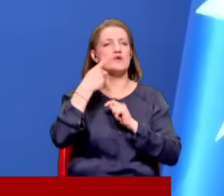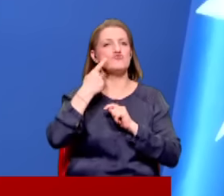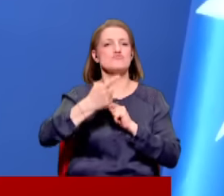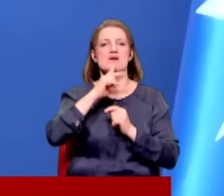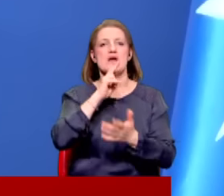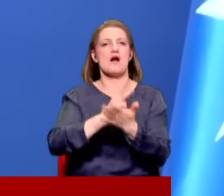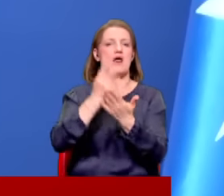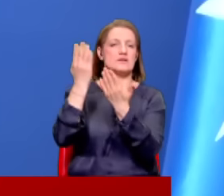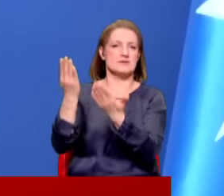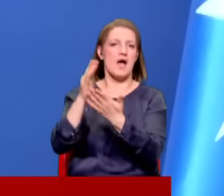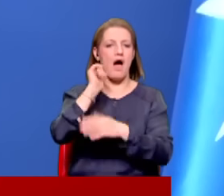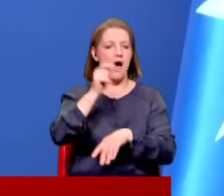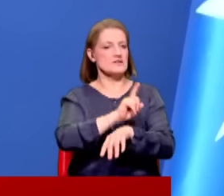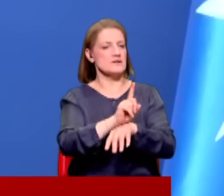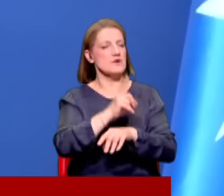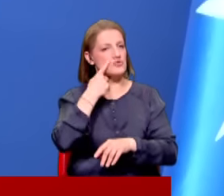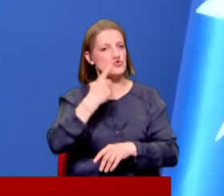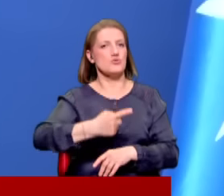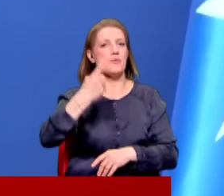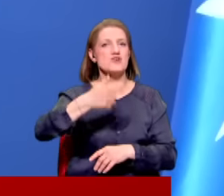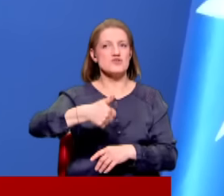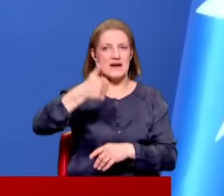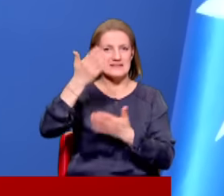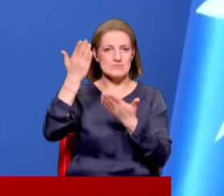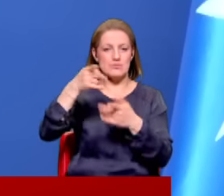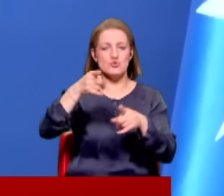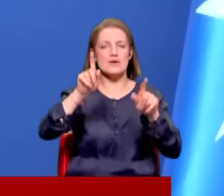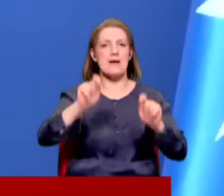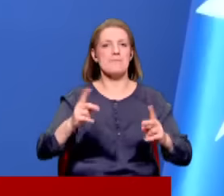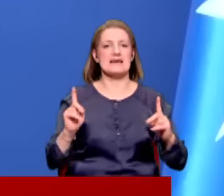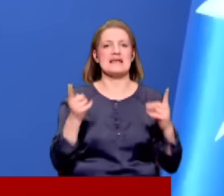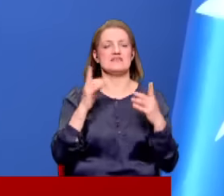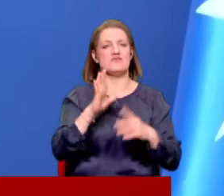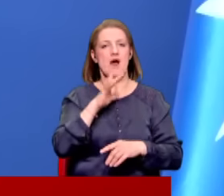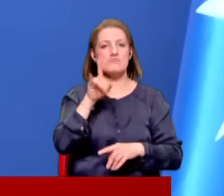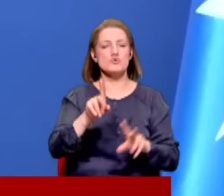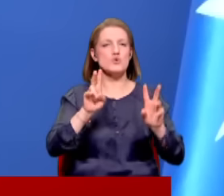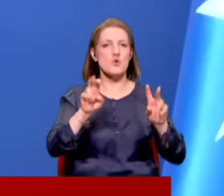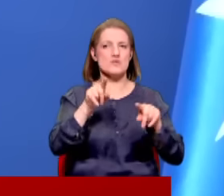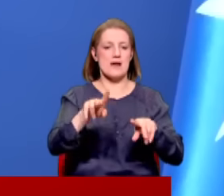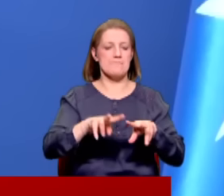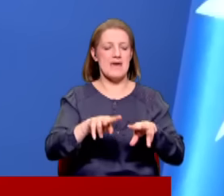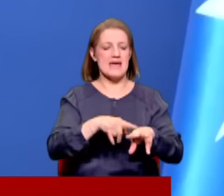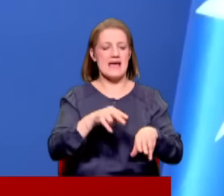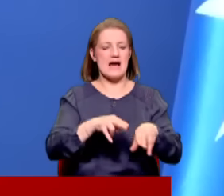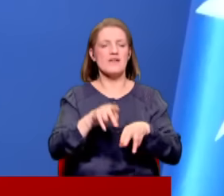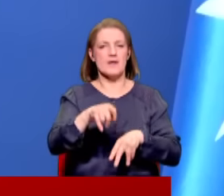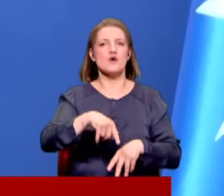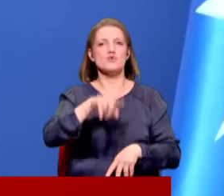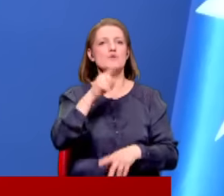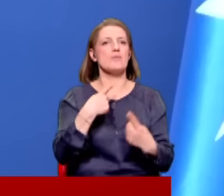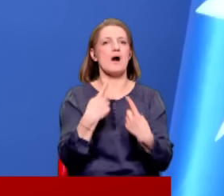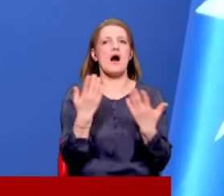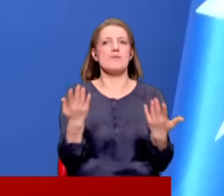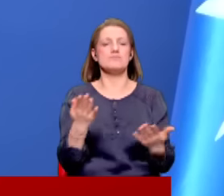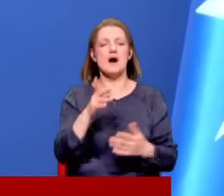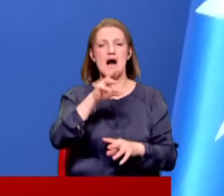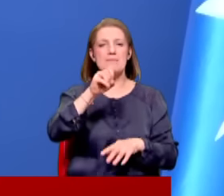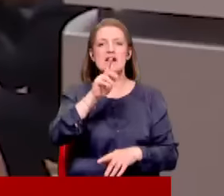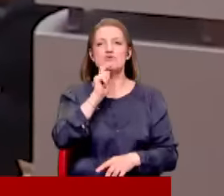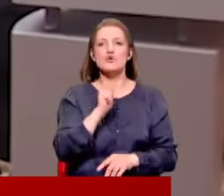Cumhurbaşkanımızın takdirindedir. Her zaman Cumhurbaşkanımızın bunu yapma yetkisi mümkündür ama bu konular bu MYK'da gündeme gelmemiştir. AK Parti